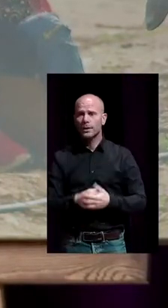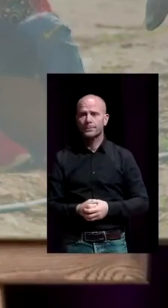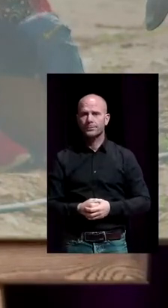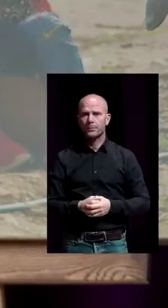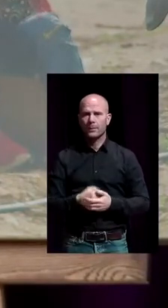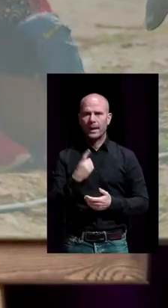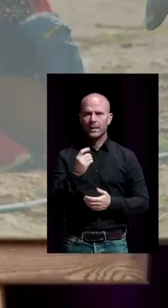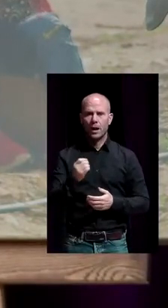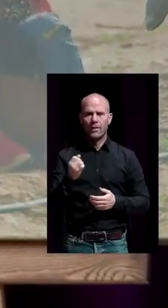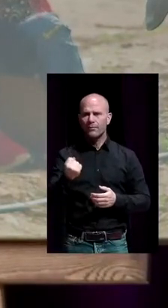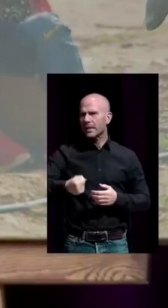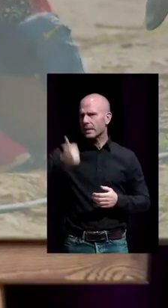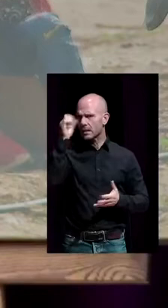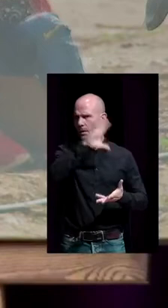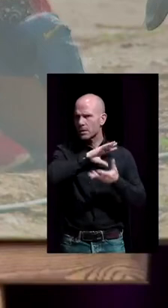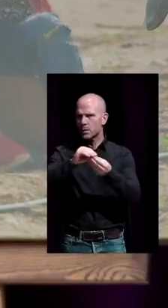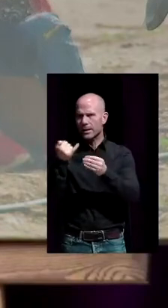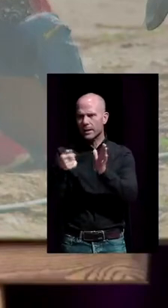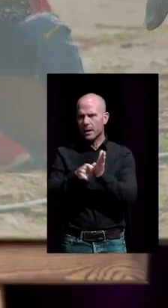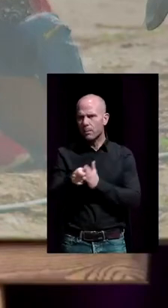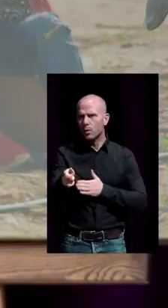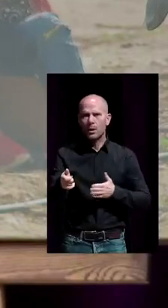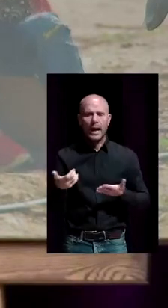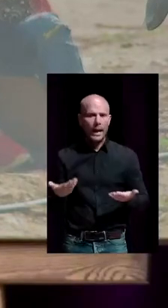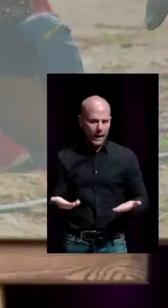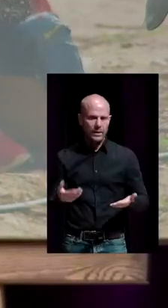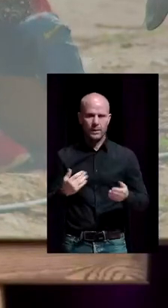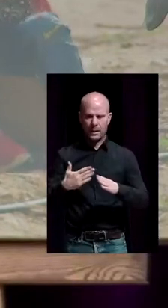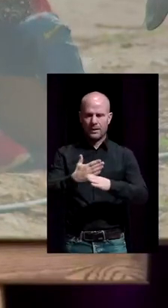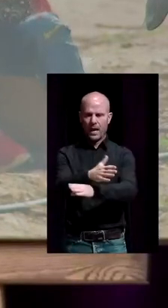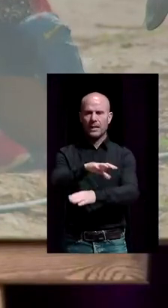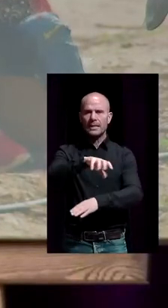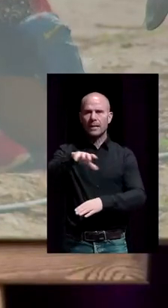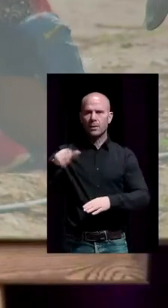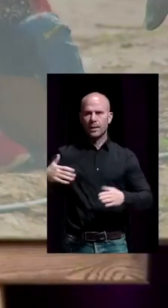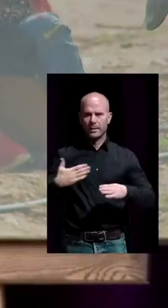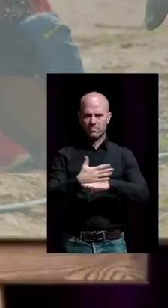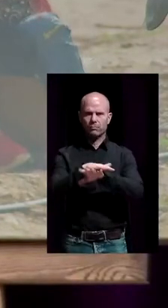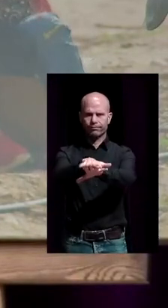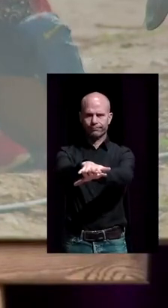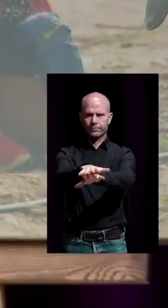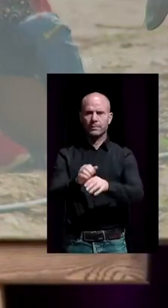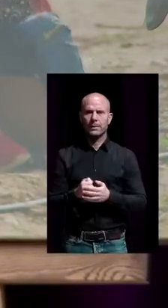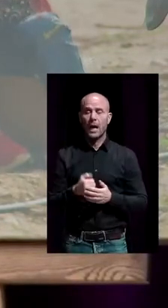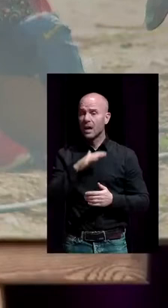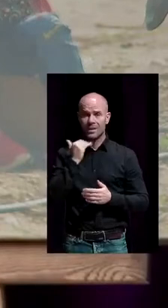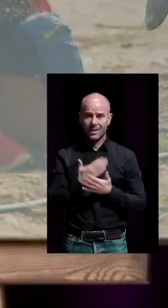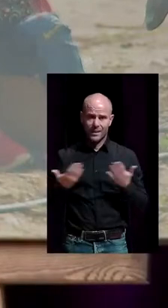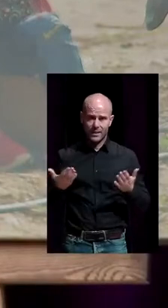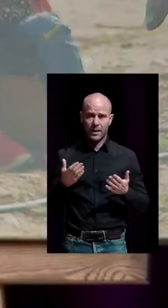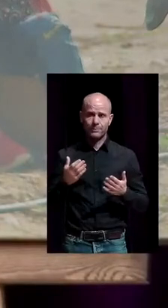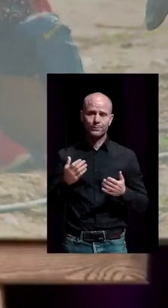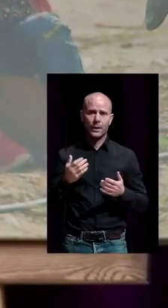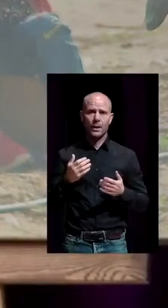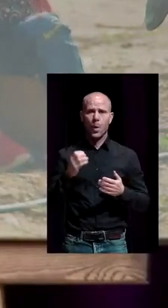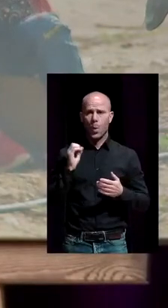viktigaste slutsatserna som rapporten drar, det är just det här med tvärsektorialitet. Att det räcker inte bara, vill man